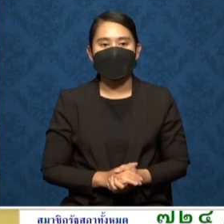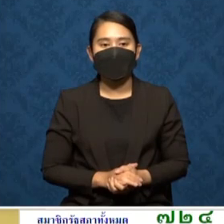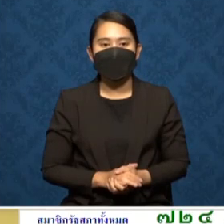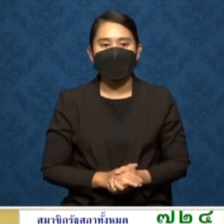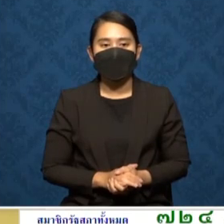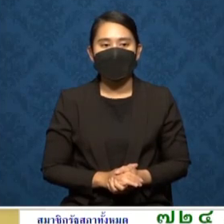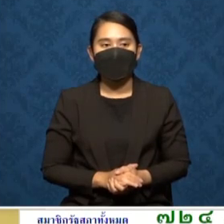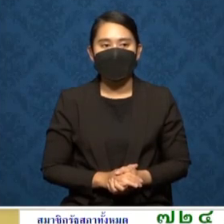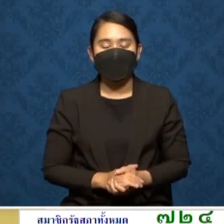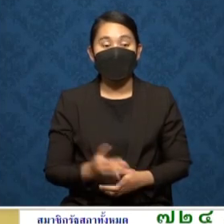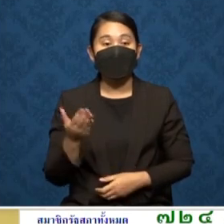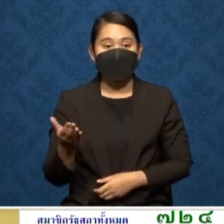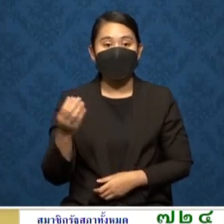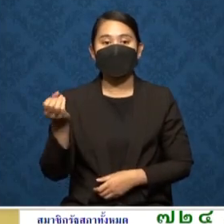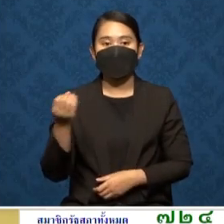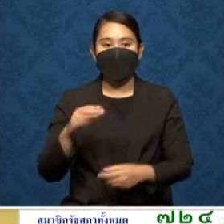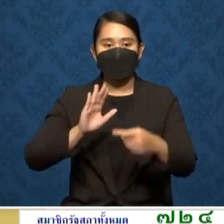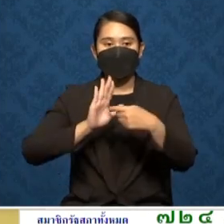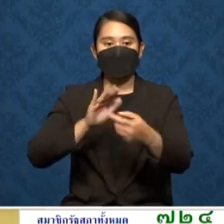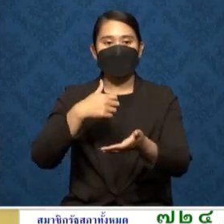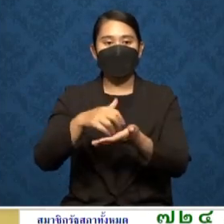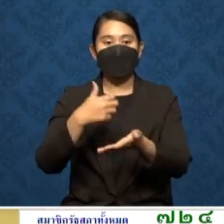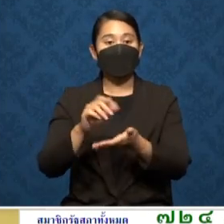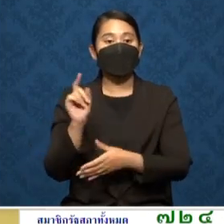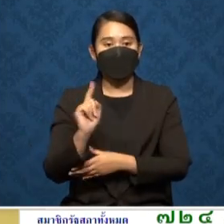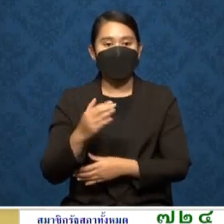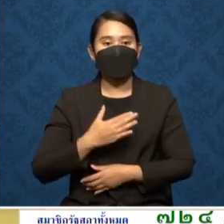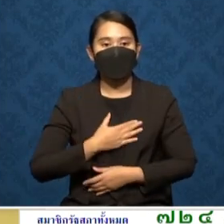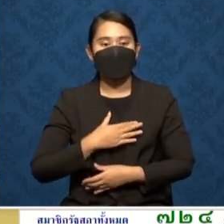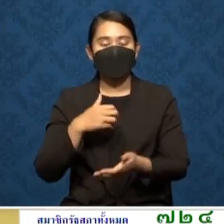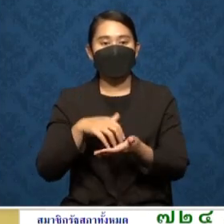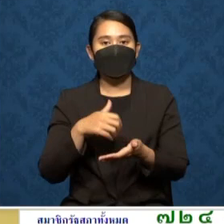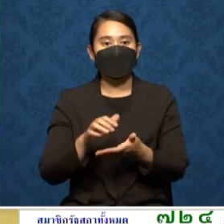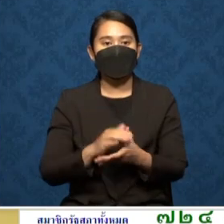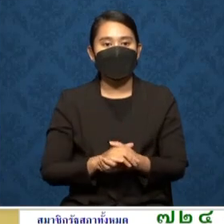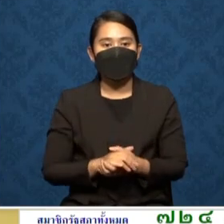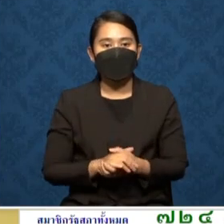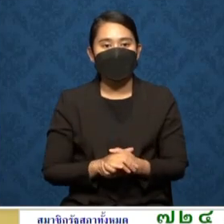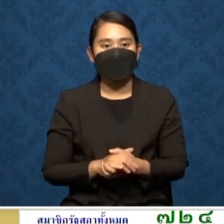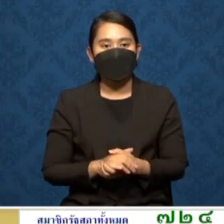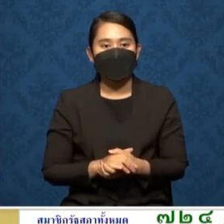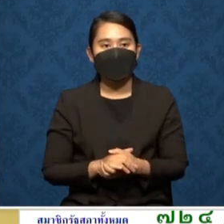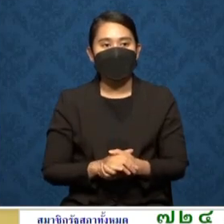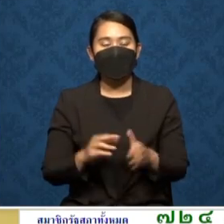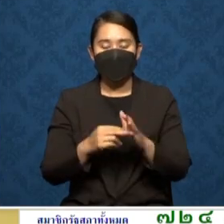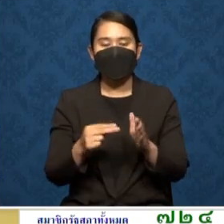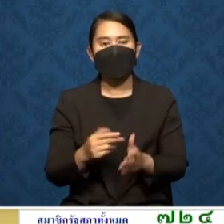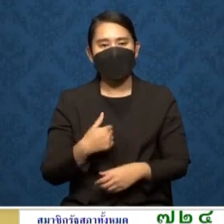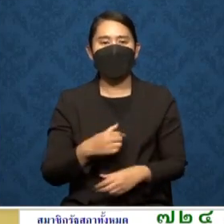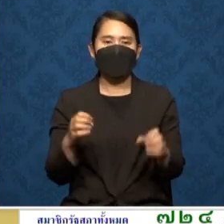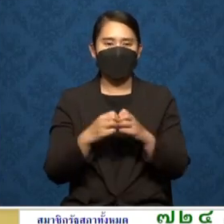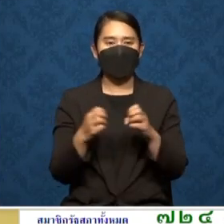ท่านพิสิทธิ์ได้ยกตัวอย่างขึ้นนั้นก็ขออนุญาตกราบเรียนว่ามันมีความซับซ้อนกันอยู่จริงเกิ